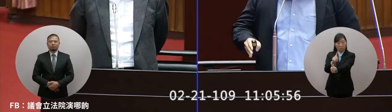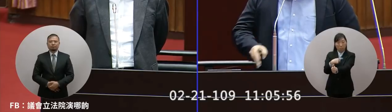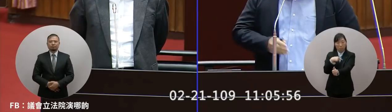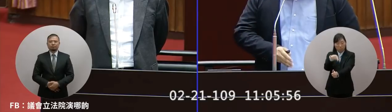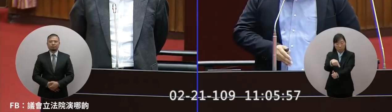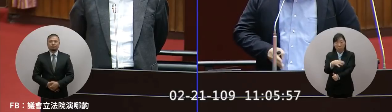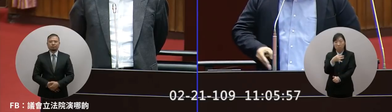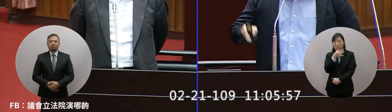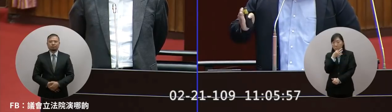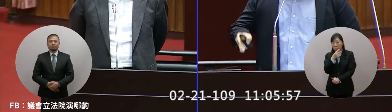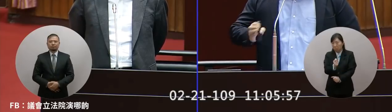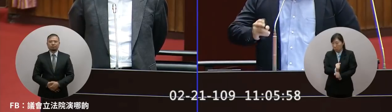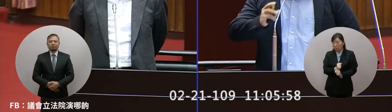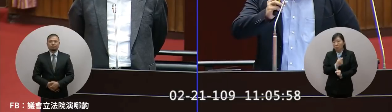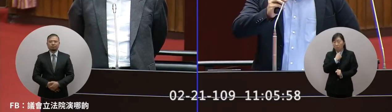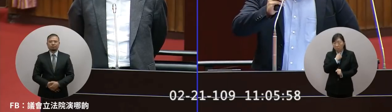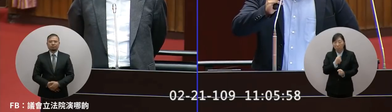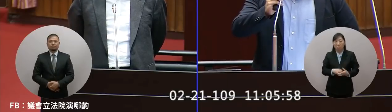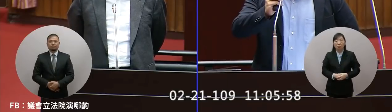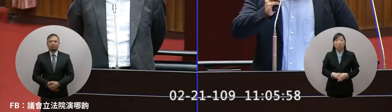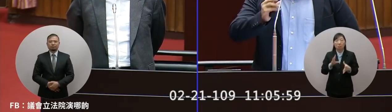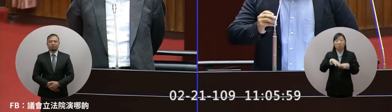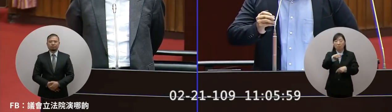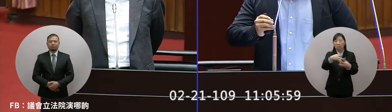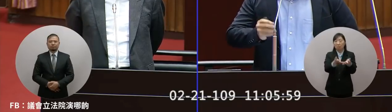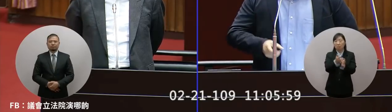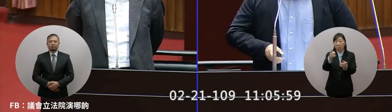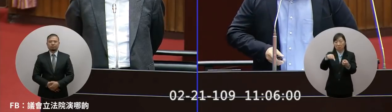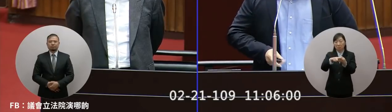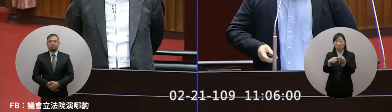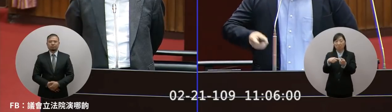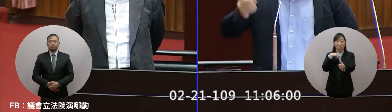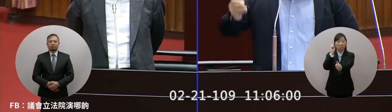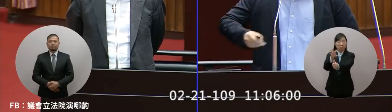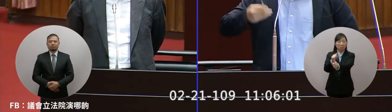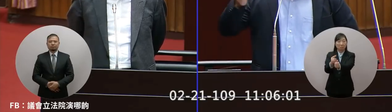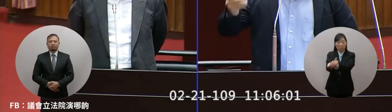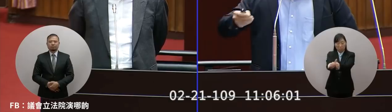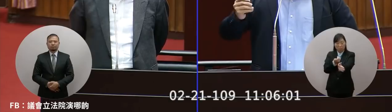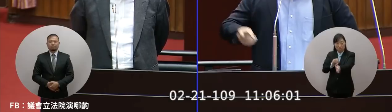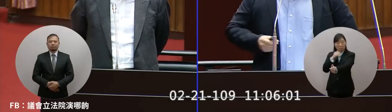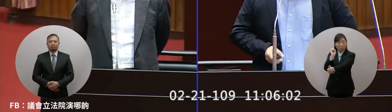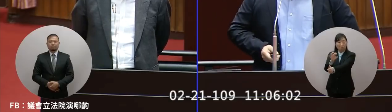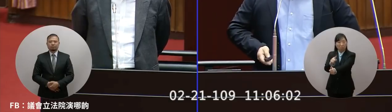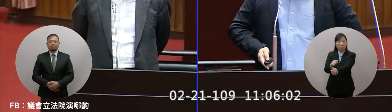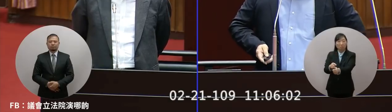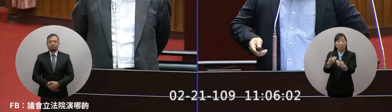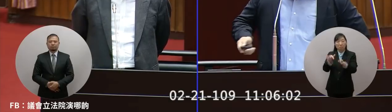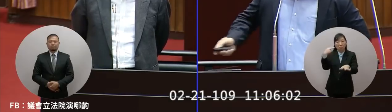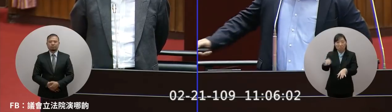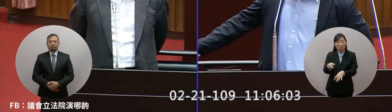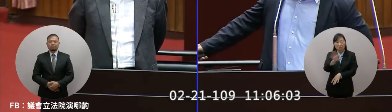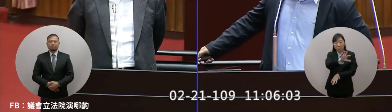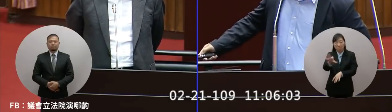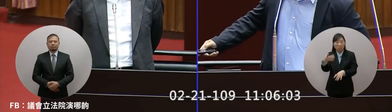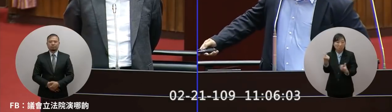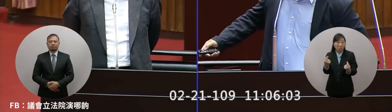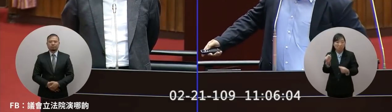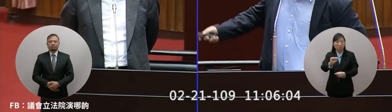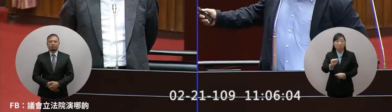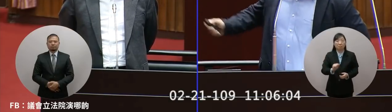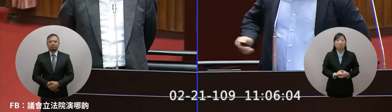是说在这个状况之下的时候，应该要及时的告知啦，就不要发生这样的事情。那再来就是